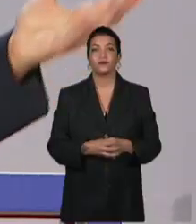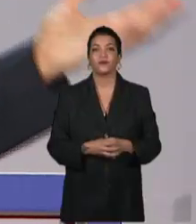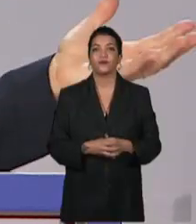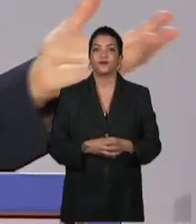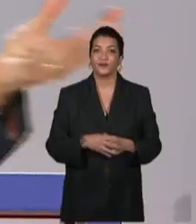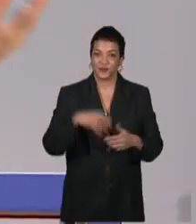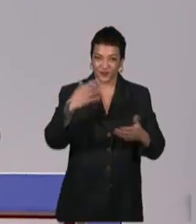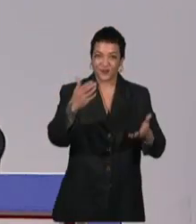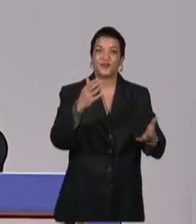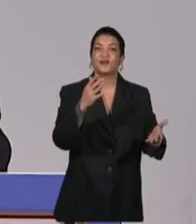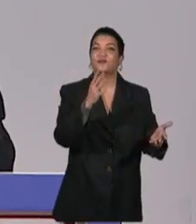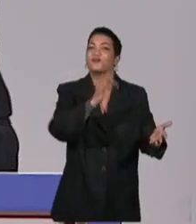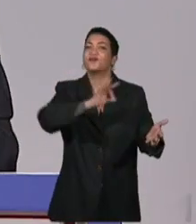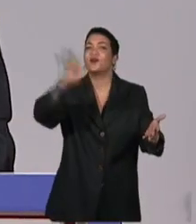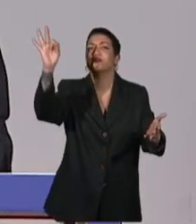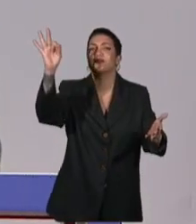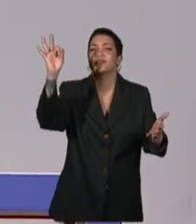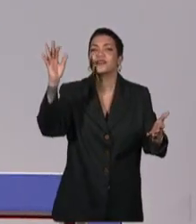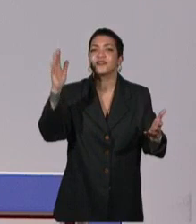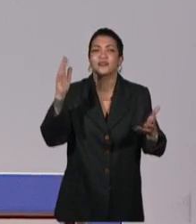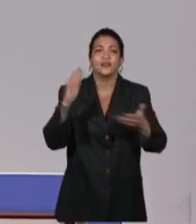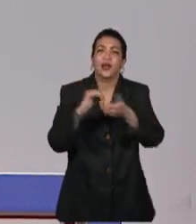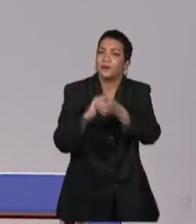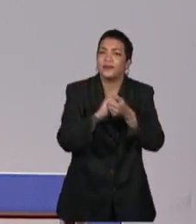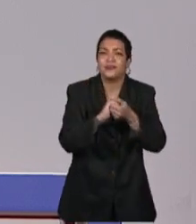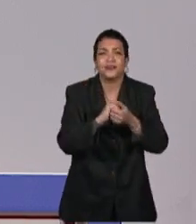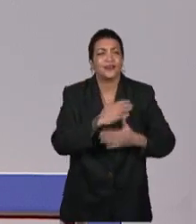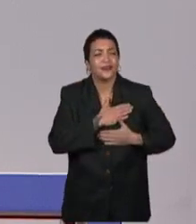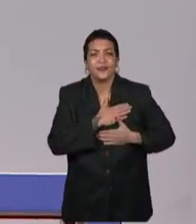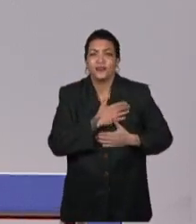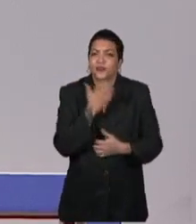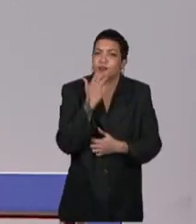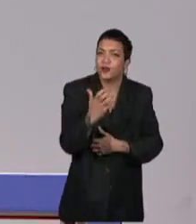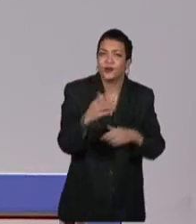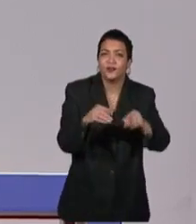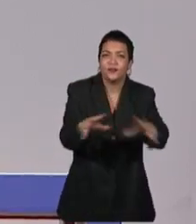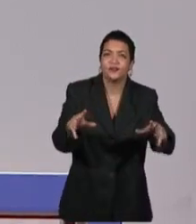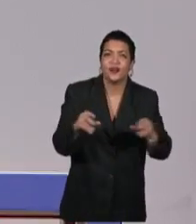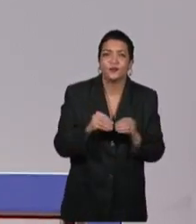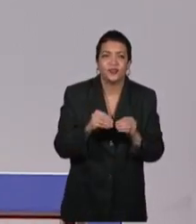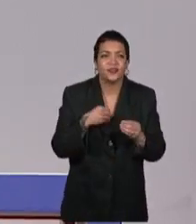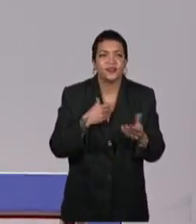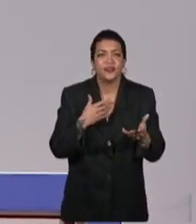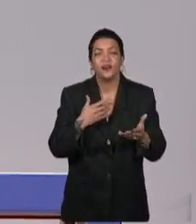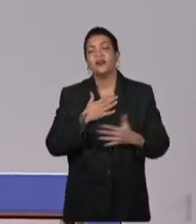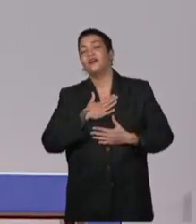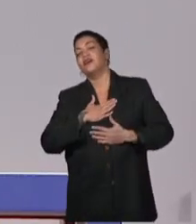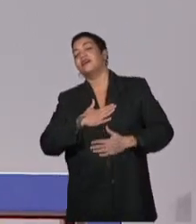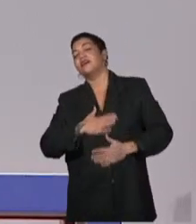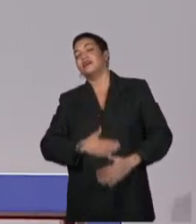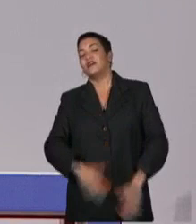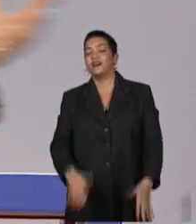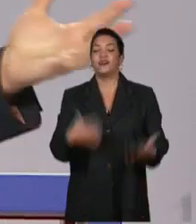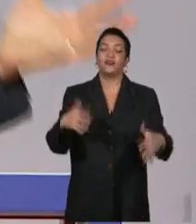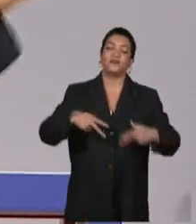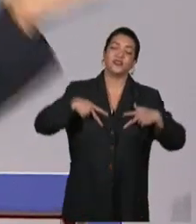C'est la France qui se réchauffe à l'amitié et à la famille, qui respire, qui retrouve le goût de